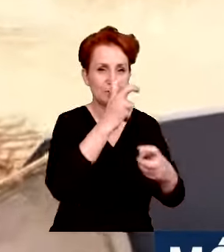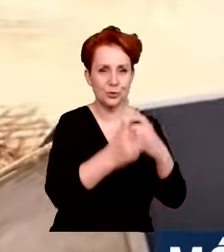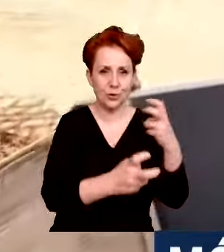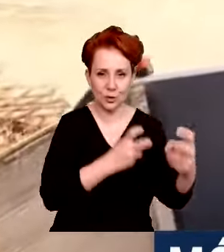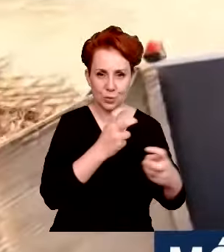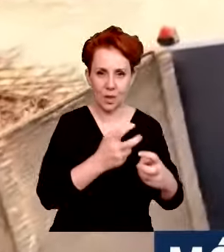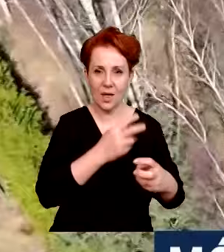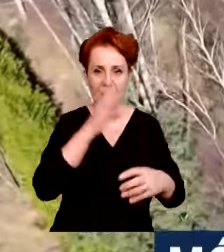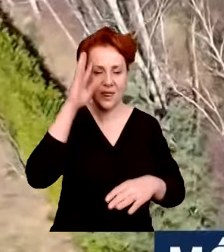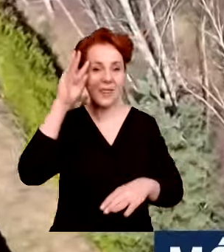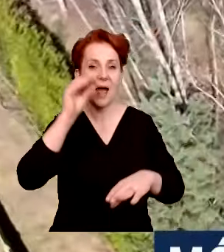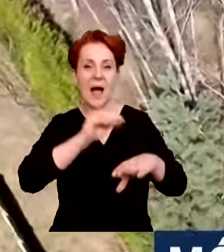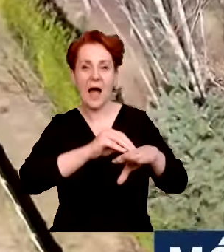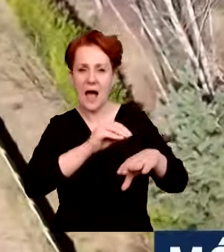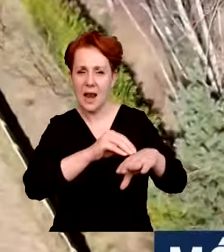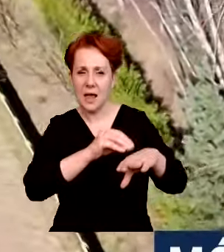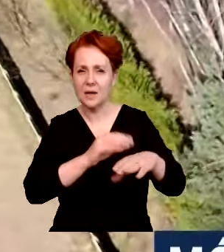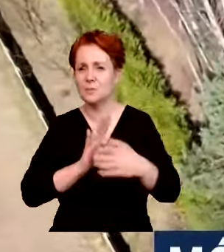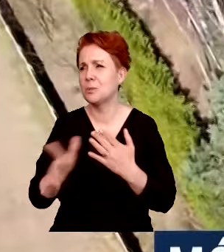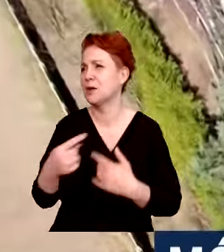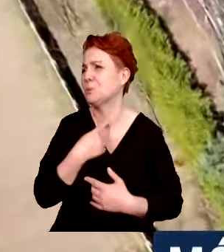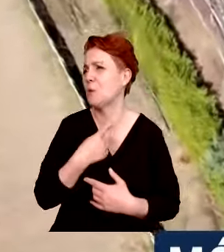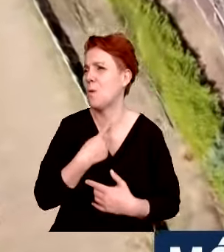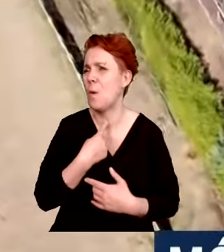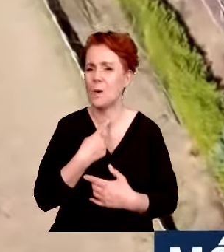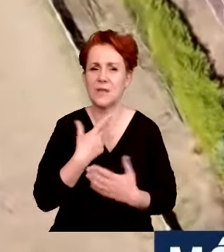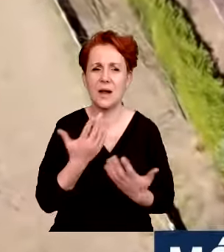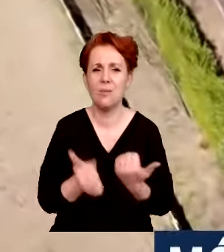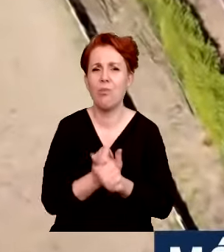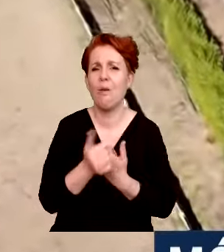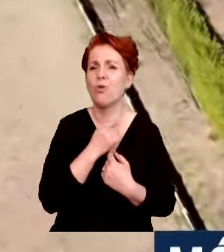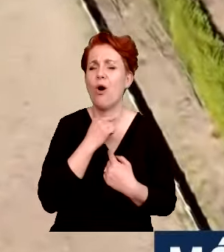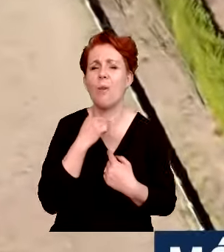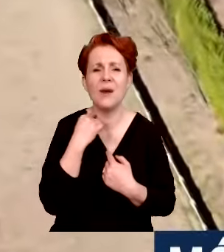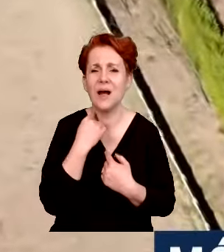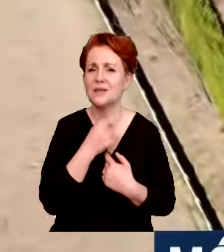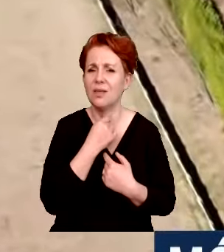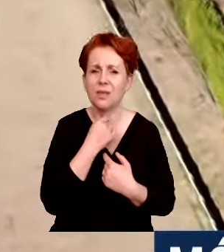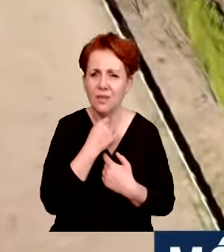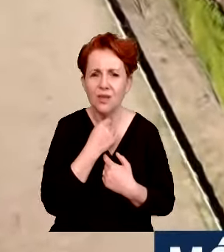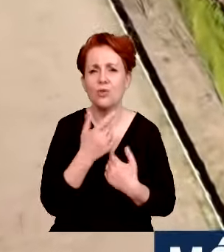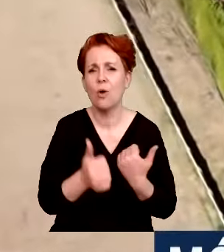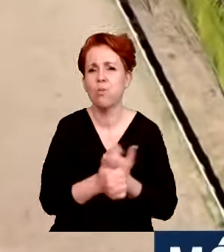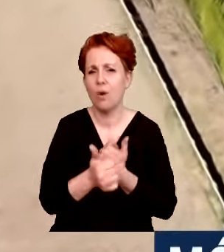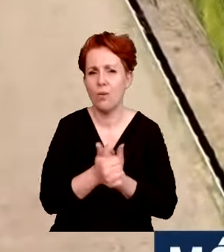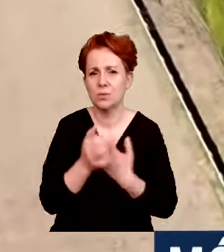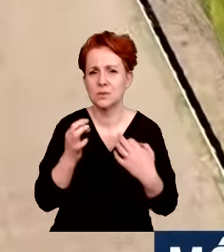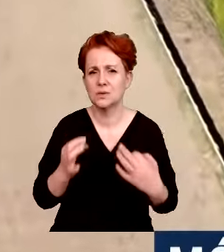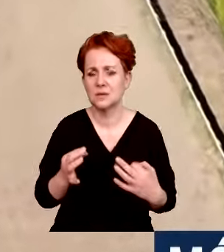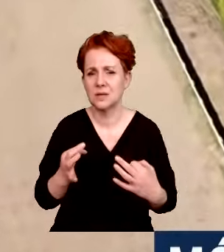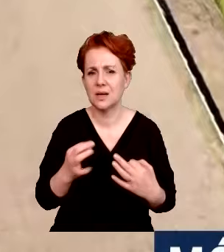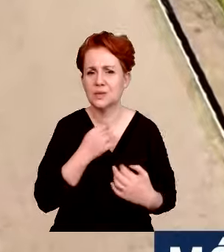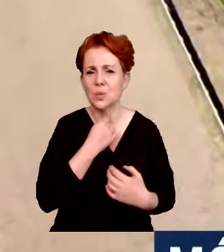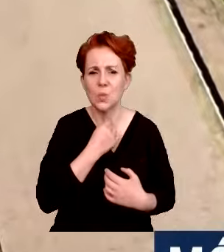należy. Przepraszam za mój głos, wybaczcie państwo, ale w związku z operacją, którą przeszedłem, to jest ta przyczyna mojego głosu,